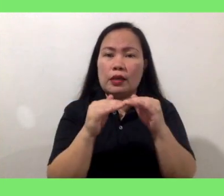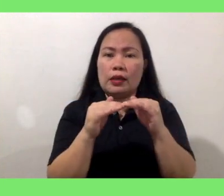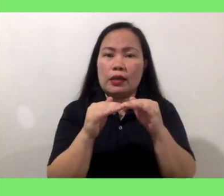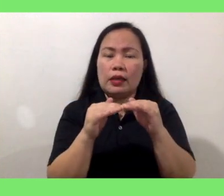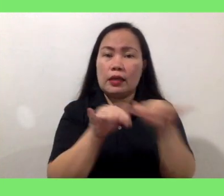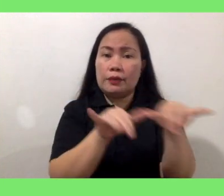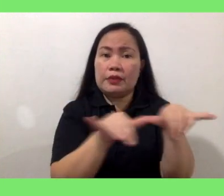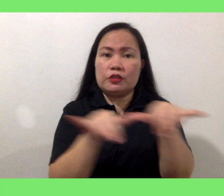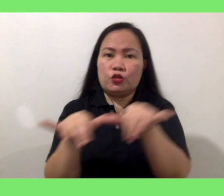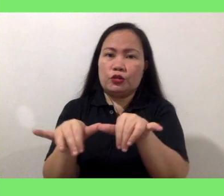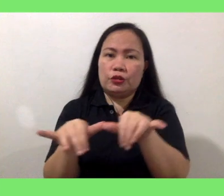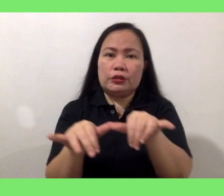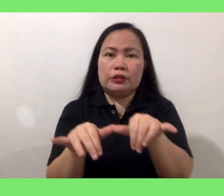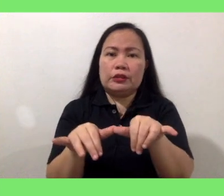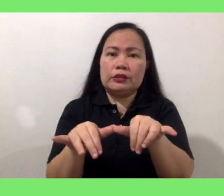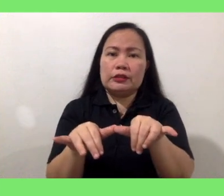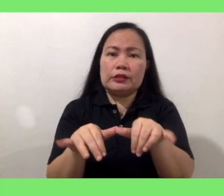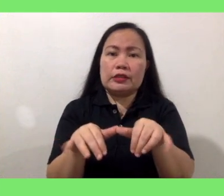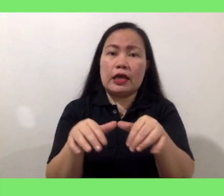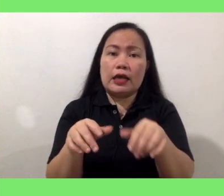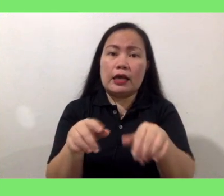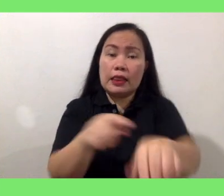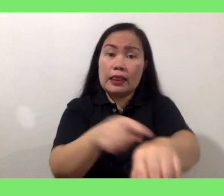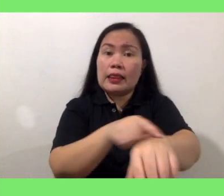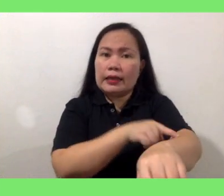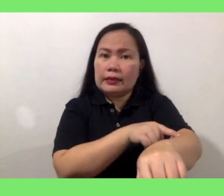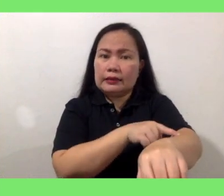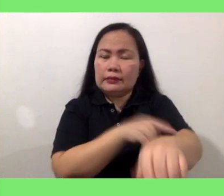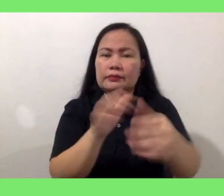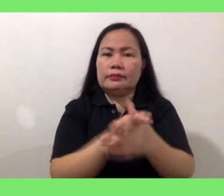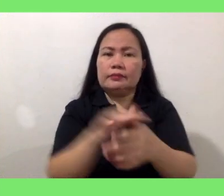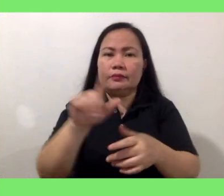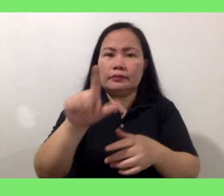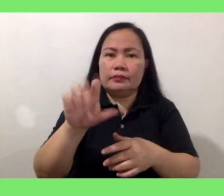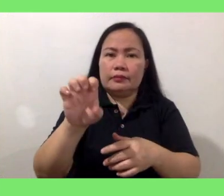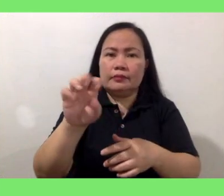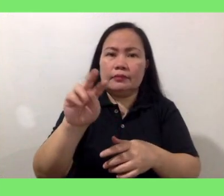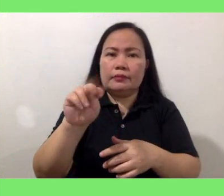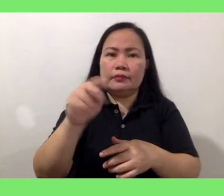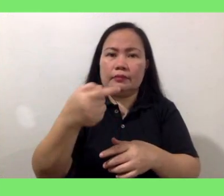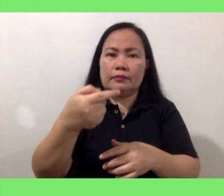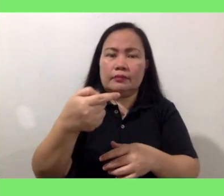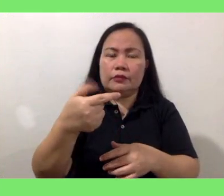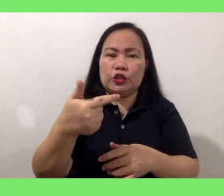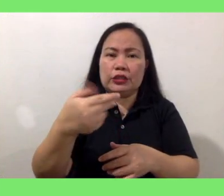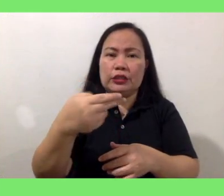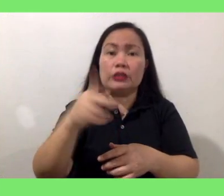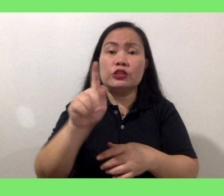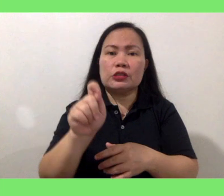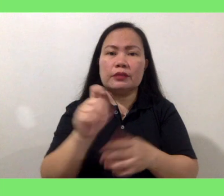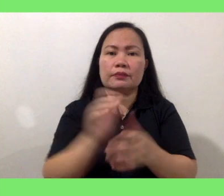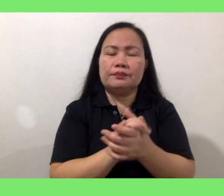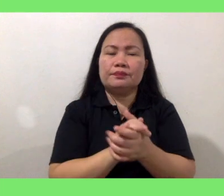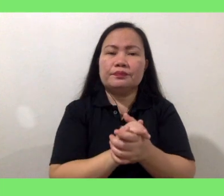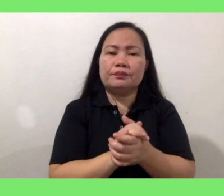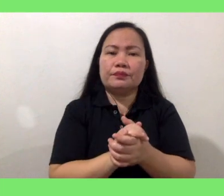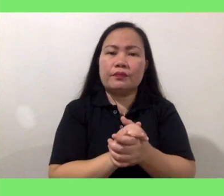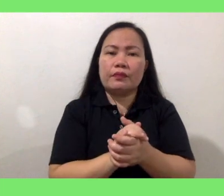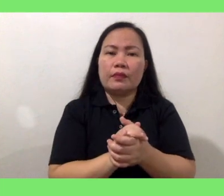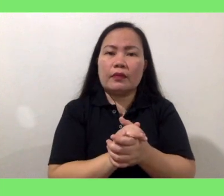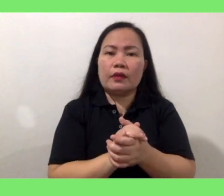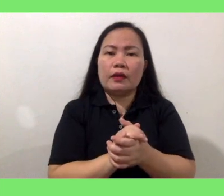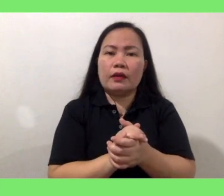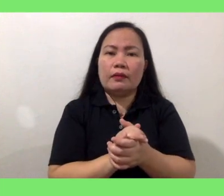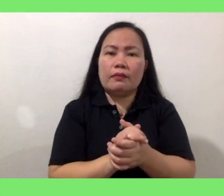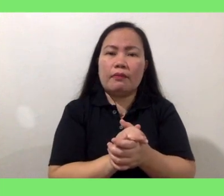Okay? So, kung mapapansin ninyo dito sa ating sinolve kanina ng mga coordinates, di ba? Kinuha natin yung